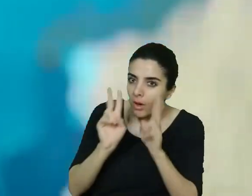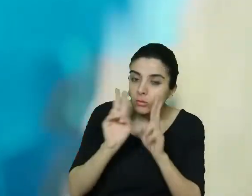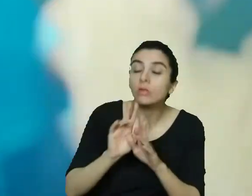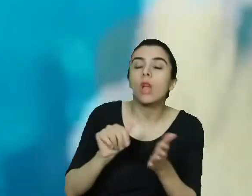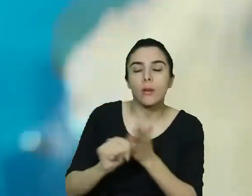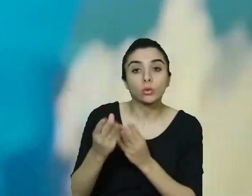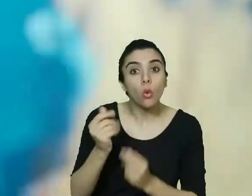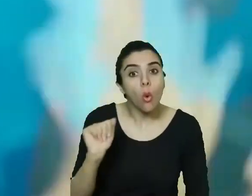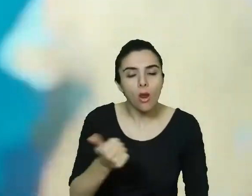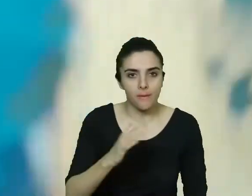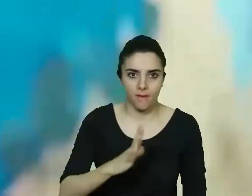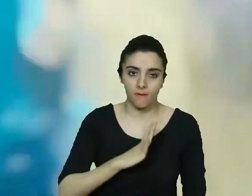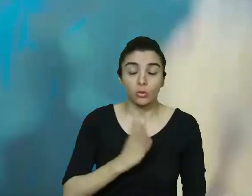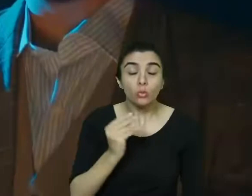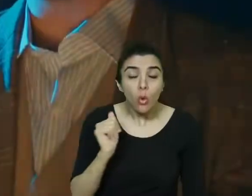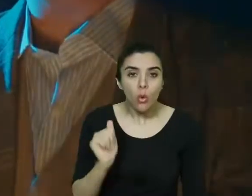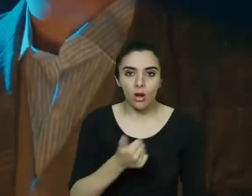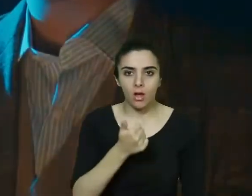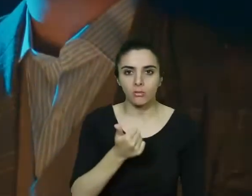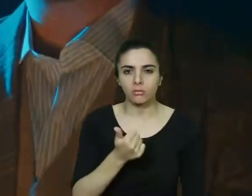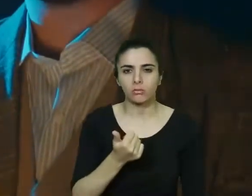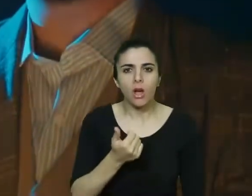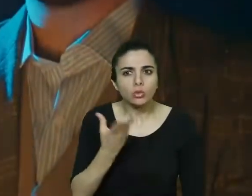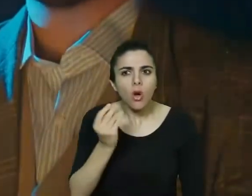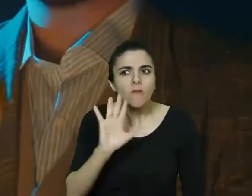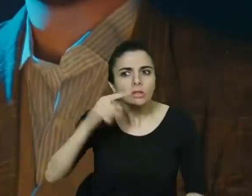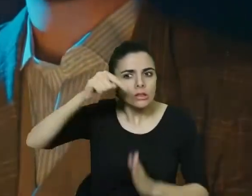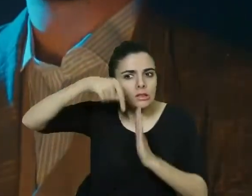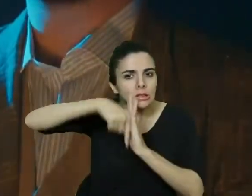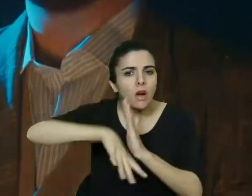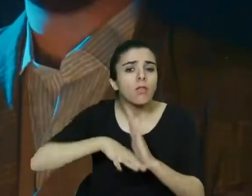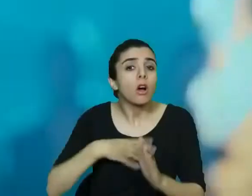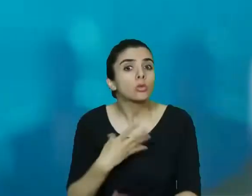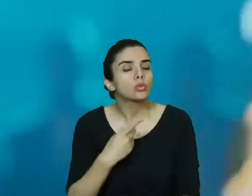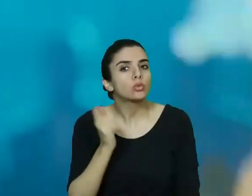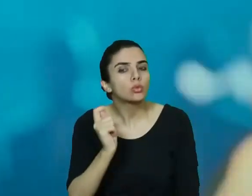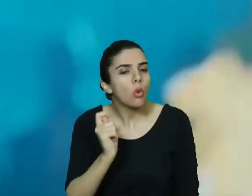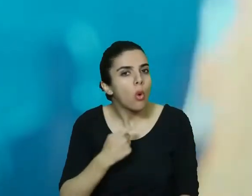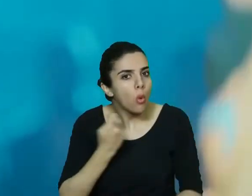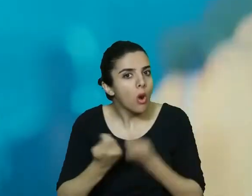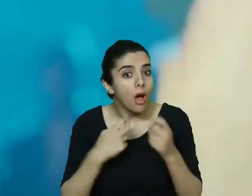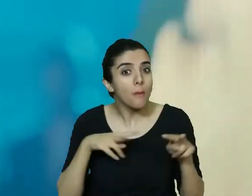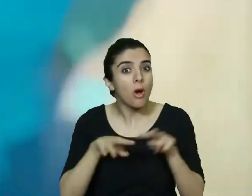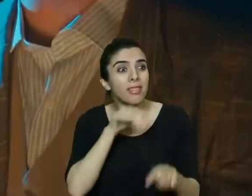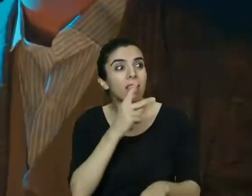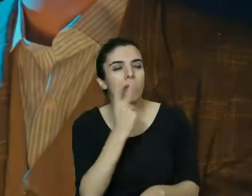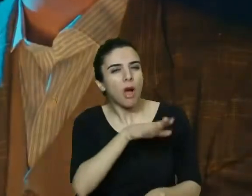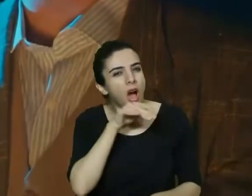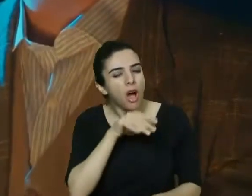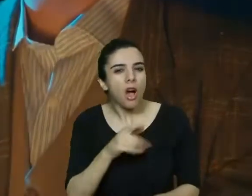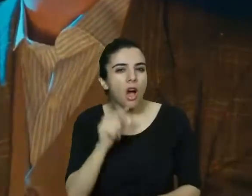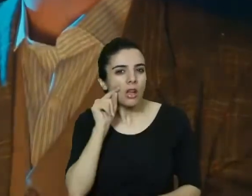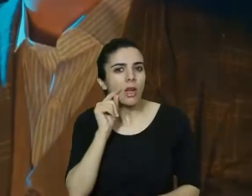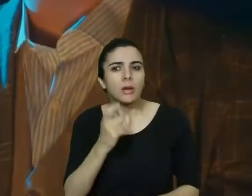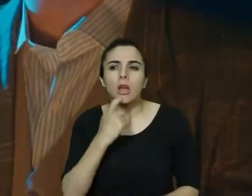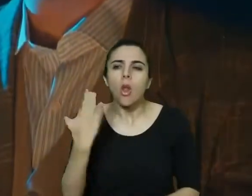çok önemli. Hem de çok. Öyle kök salmışlar ki Avcı Bey, maalesef çok zorlandım. Mahsun dede gibi adamlar